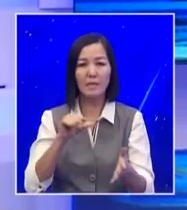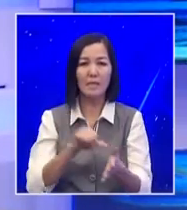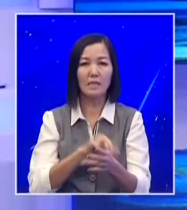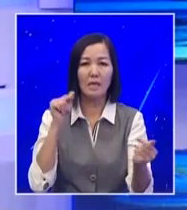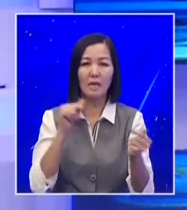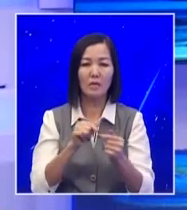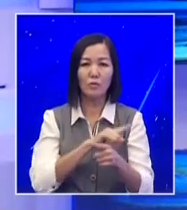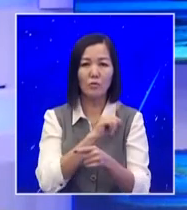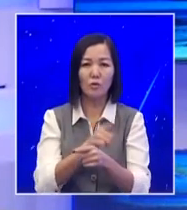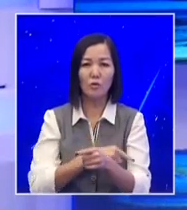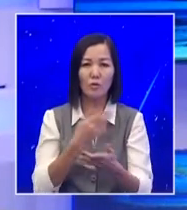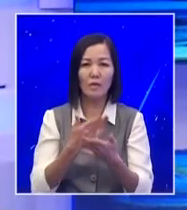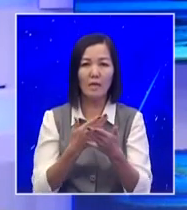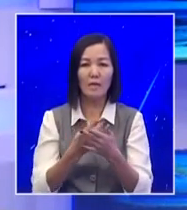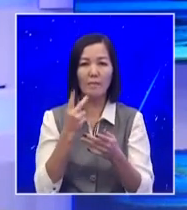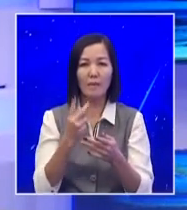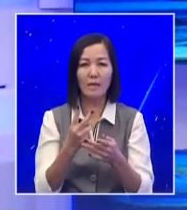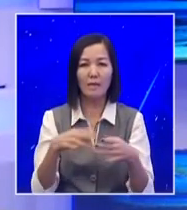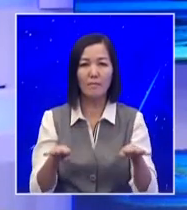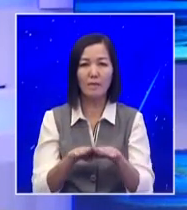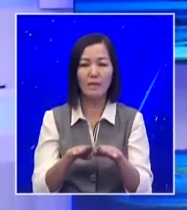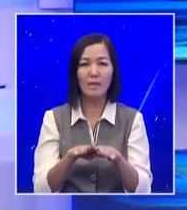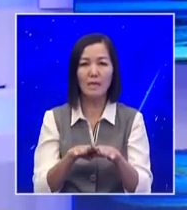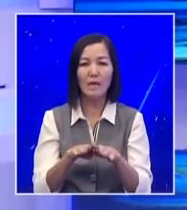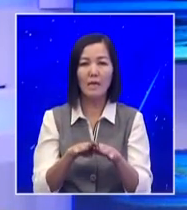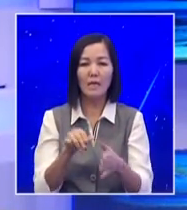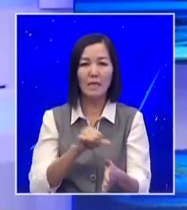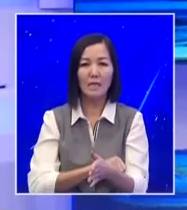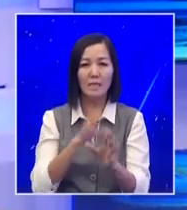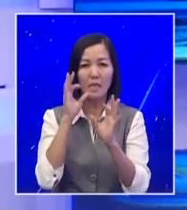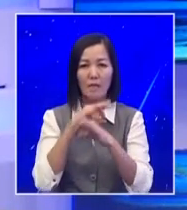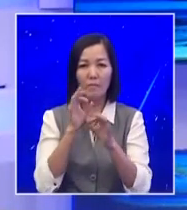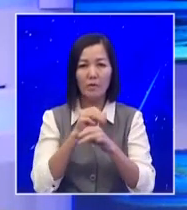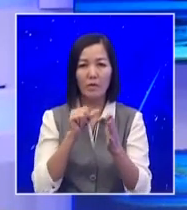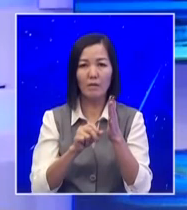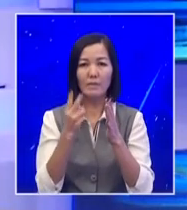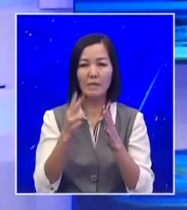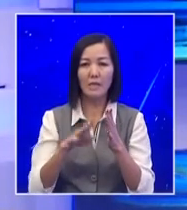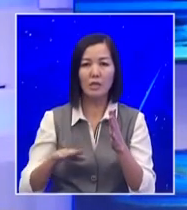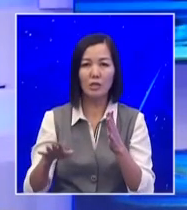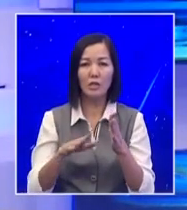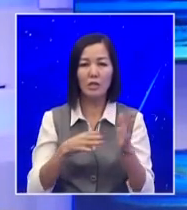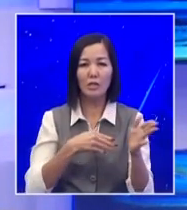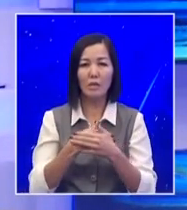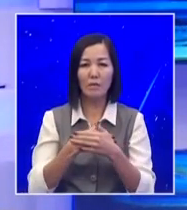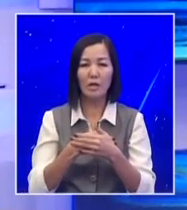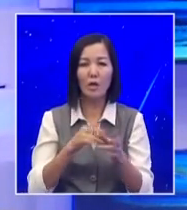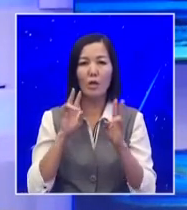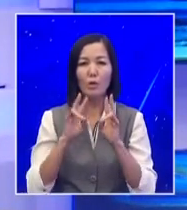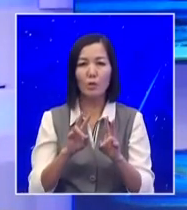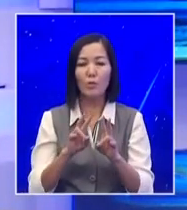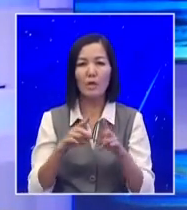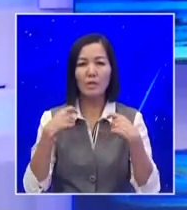қарсы күрес күшейтілуде. Дәлелі, биыл 2-1 есірткі лабораториясы мен 62 плантация жабылған. Дегенмен синтетикалық